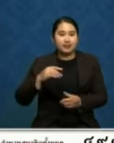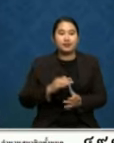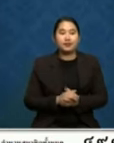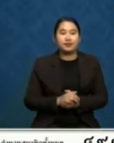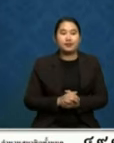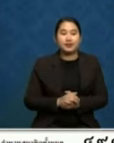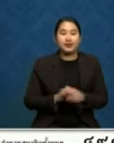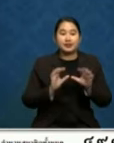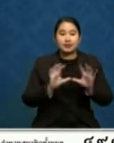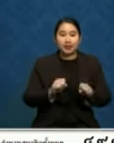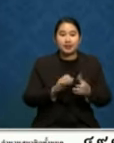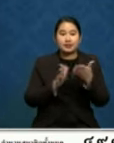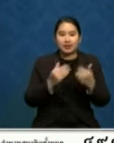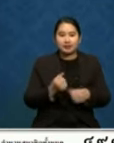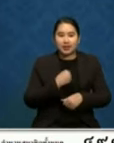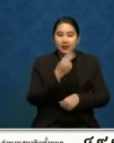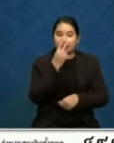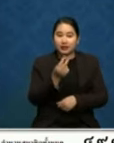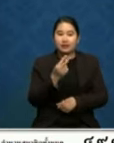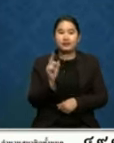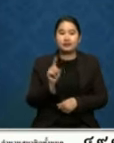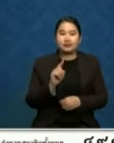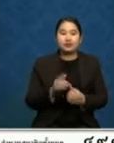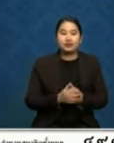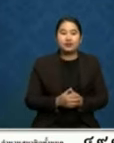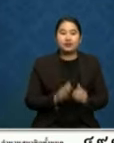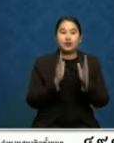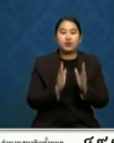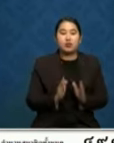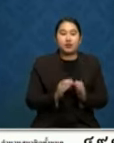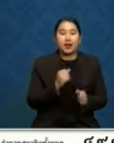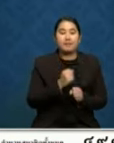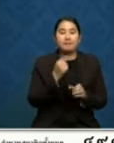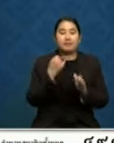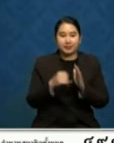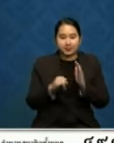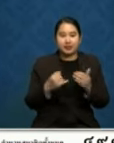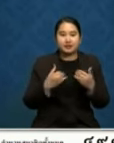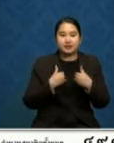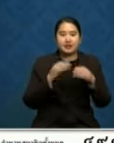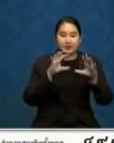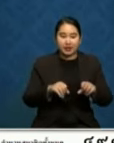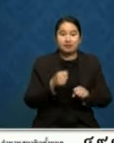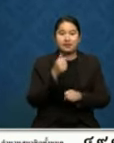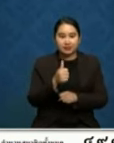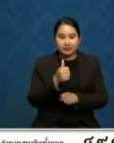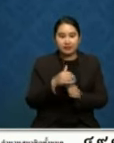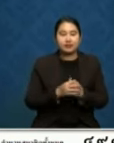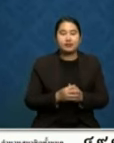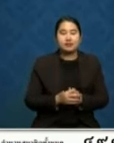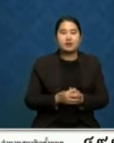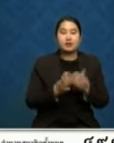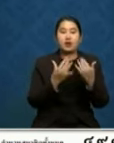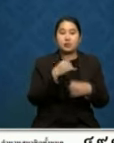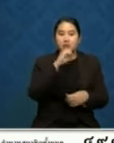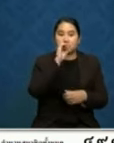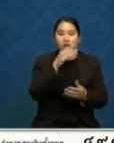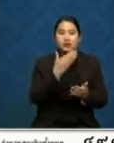ษแล้วก็ไปปรากฏว่าเจอผู้ที่กระทำผิดจับได้ทันทีแบบบอกว่ามีว